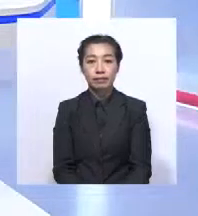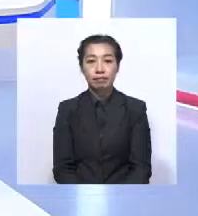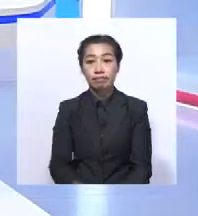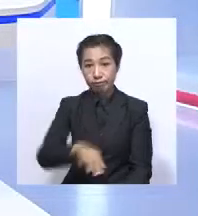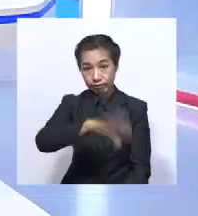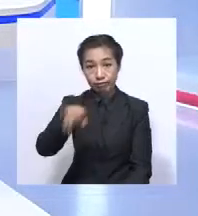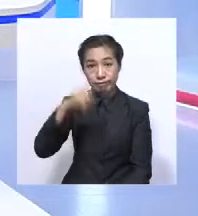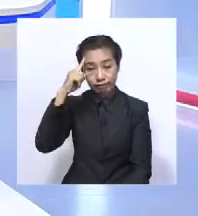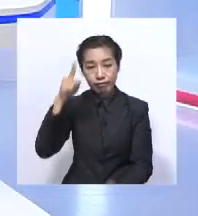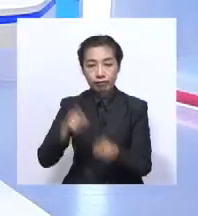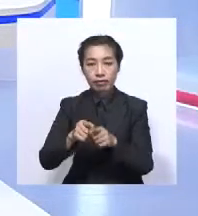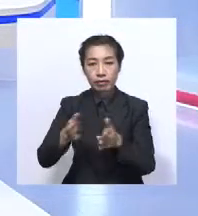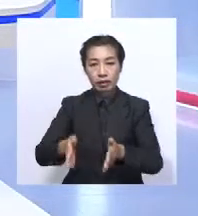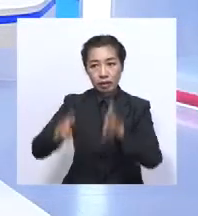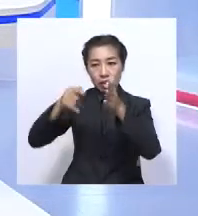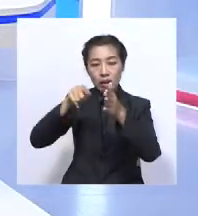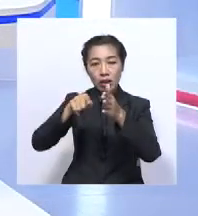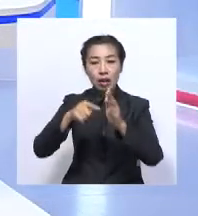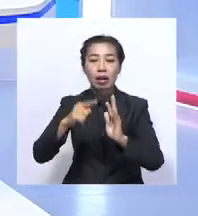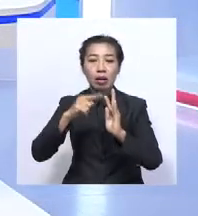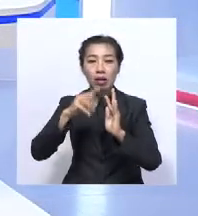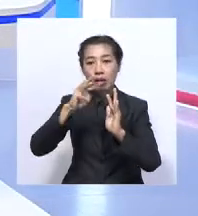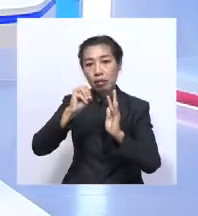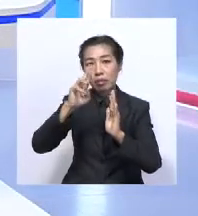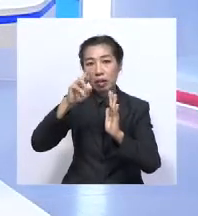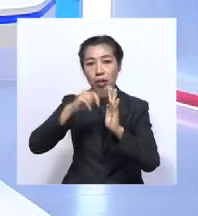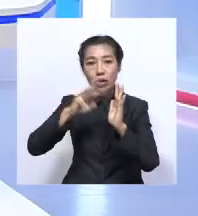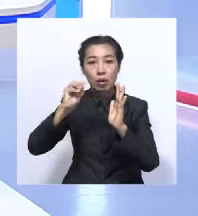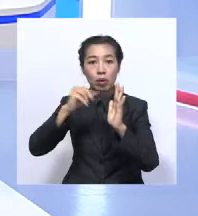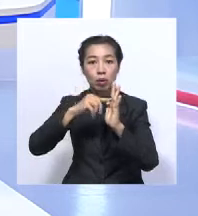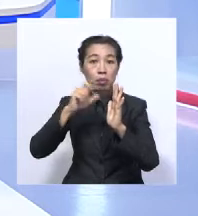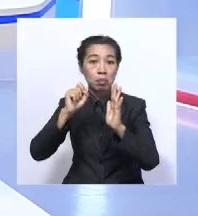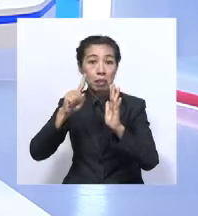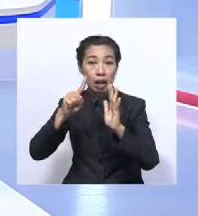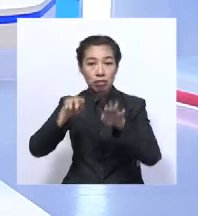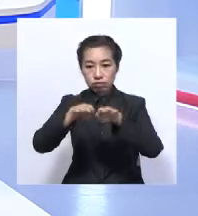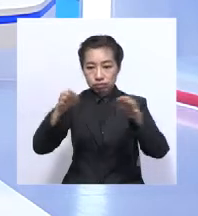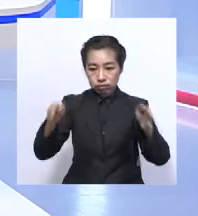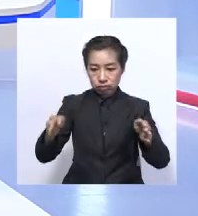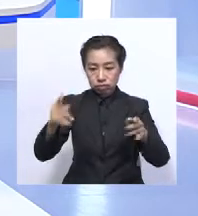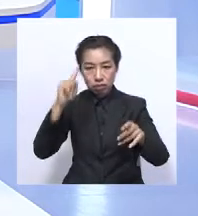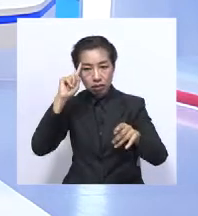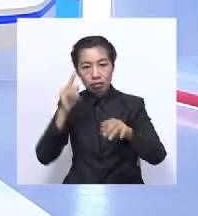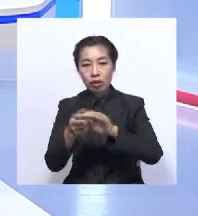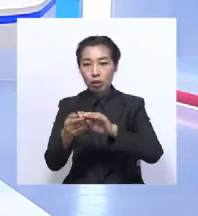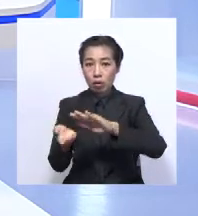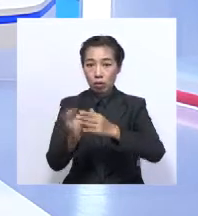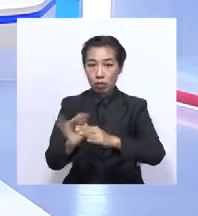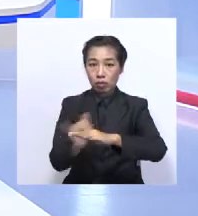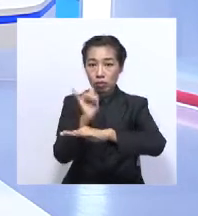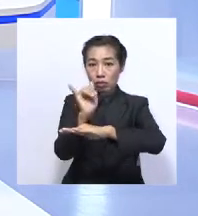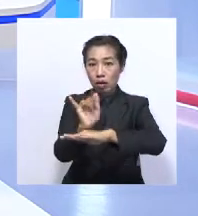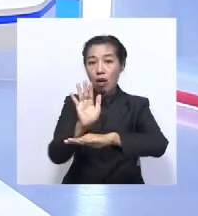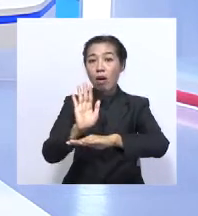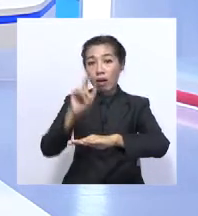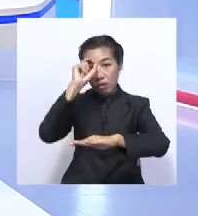คุณผู้ชมครับสถาปัตยกรรมพระเมรุมาตรซึ่งเป็นเครื่องประกอบพระราชอิสริยยศสำหรับพระราชพิธีถวายพระเพลิงพระบรมศพพระ